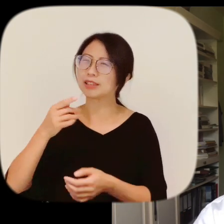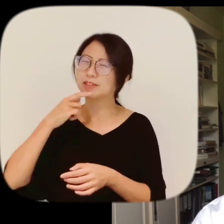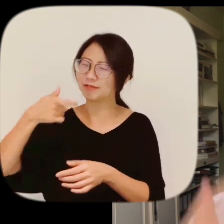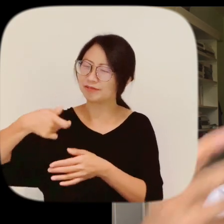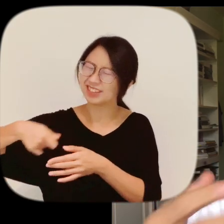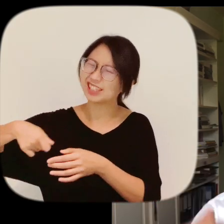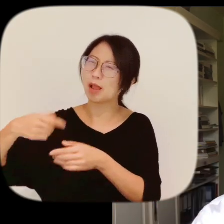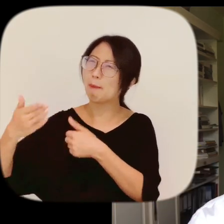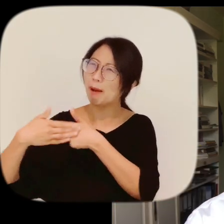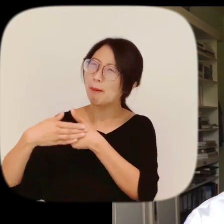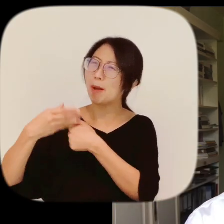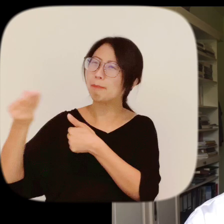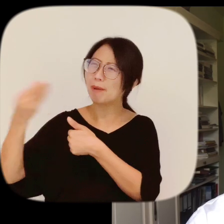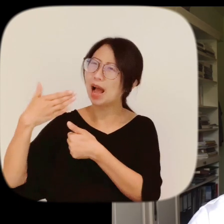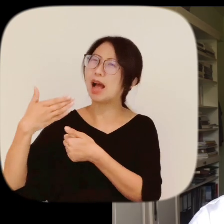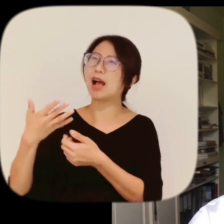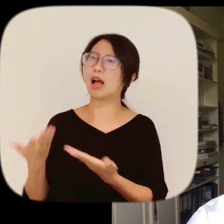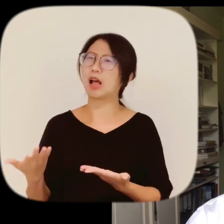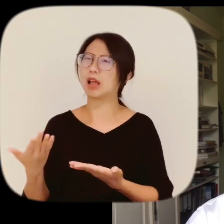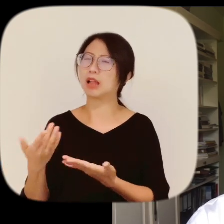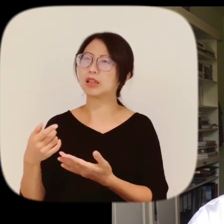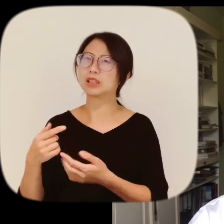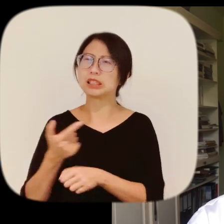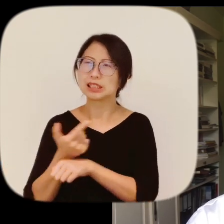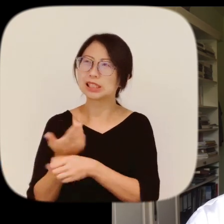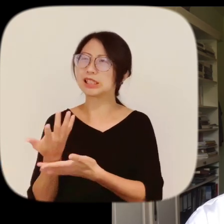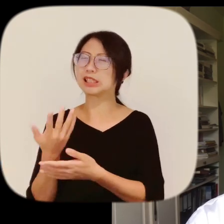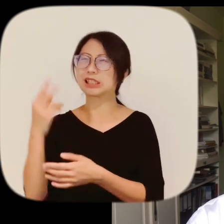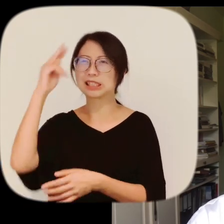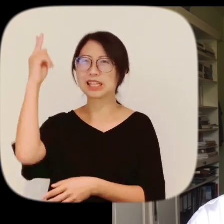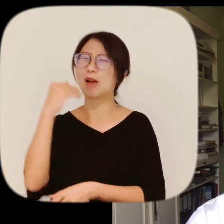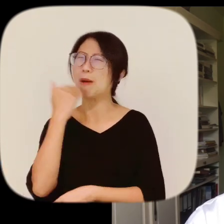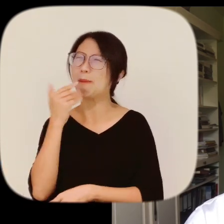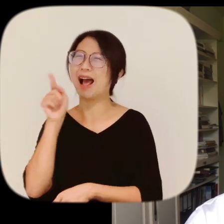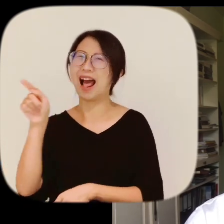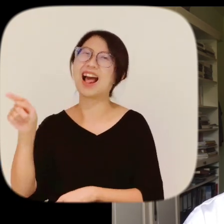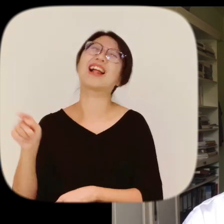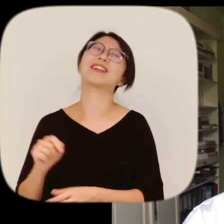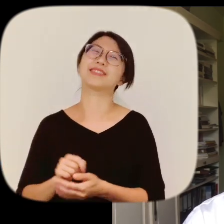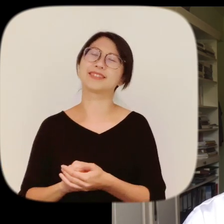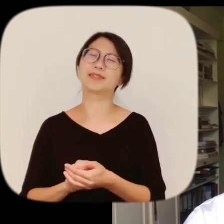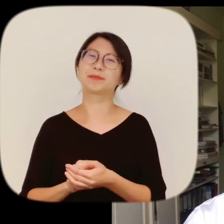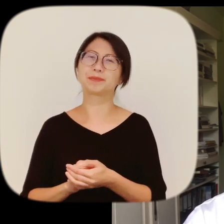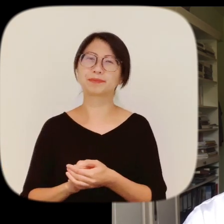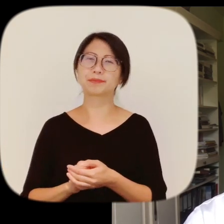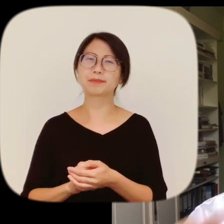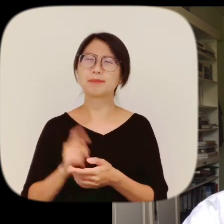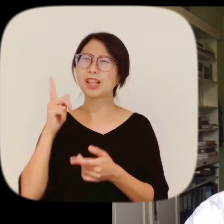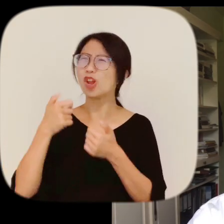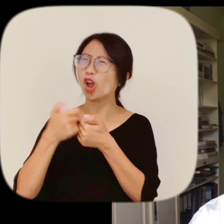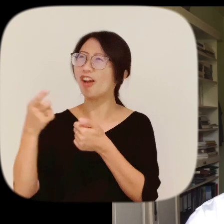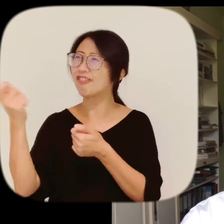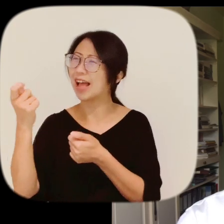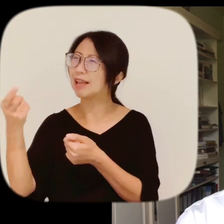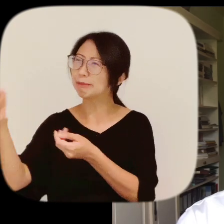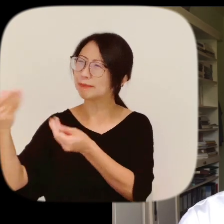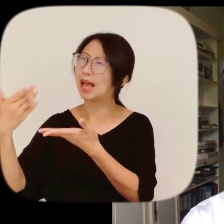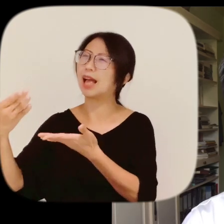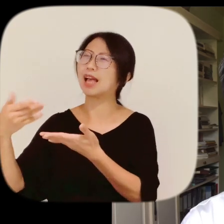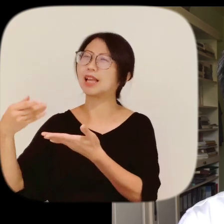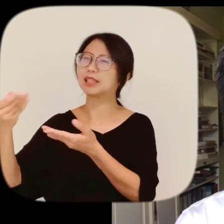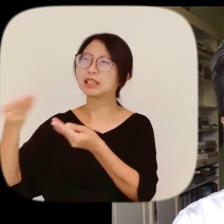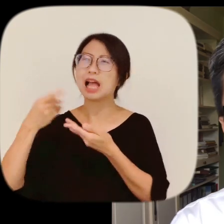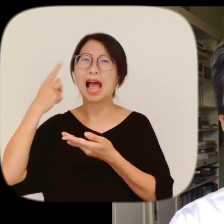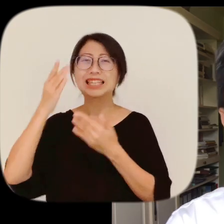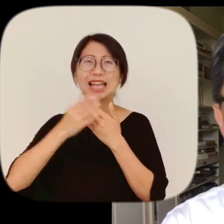算怎样啊这么久都不送药来他嘻嘻嘻嘻嘻嘻在这里面呢经常投诉他老婆的那我又说他老婆就说